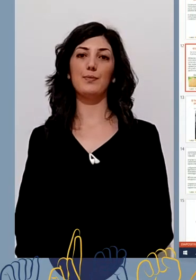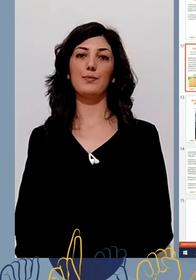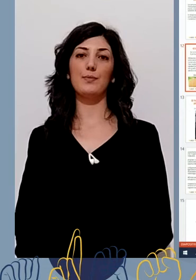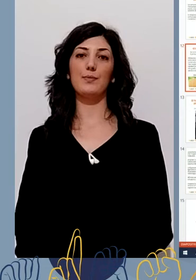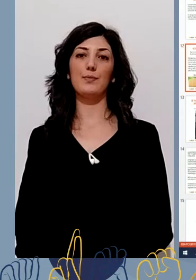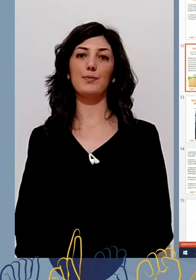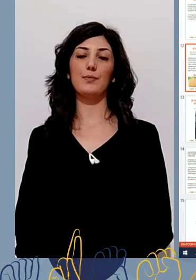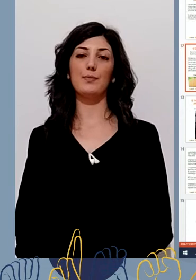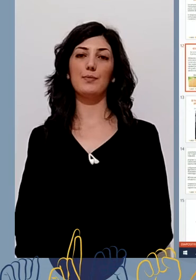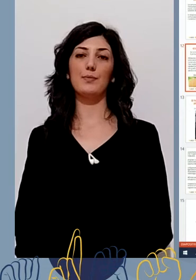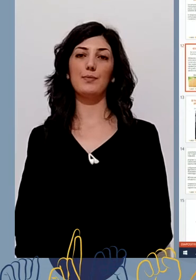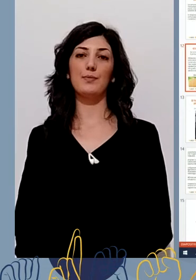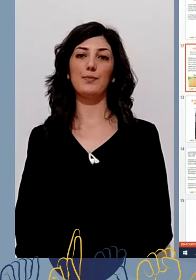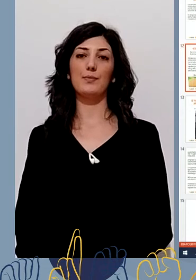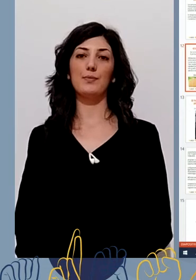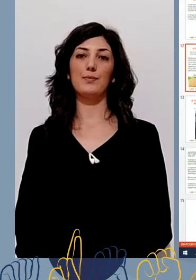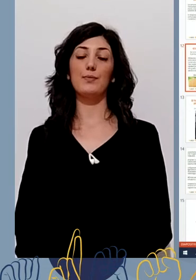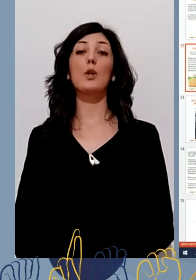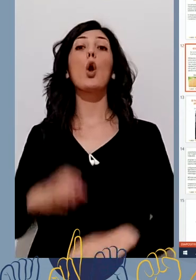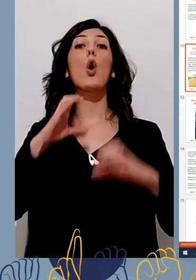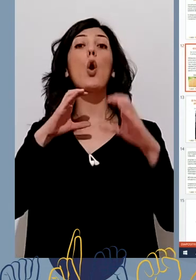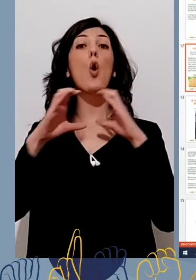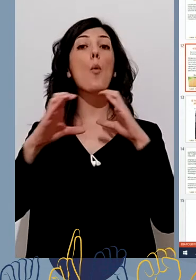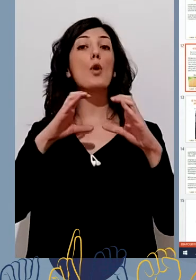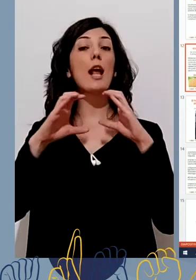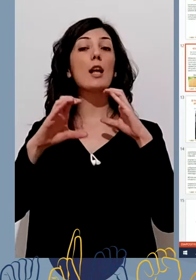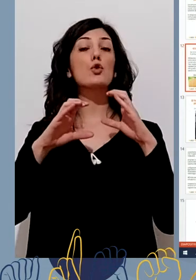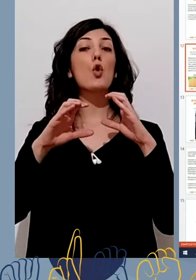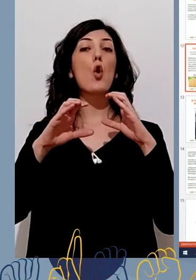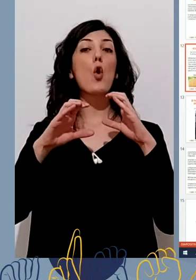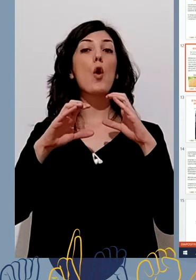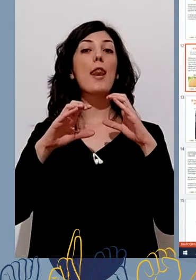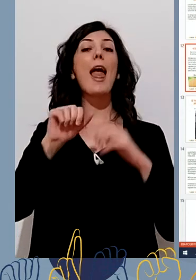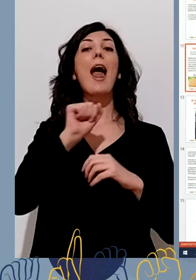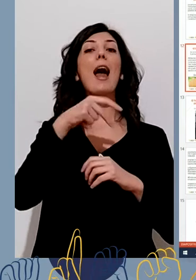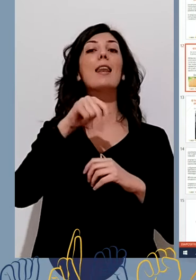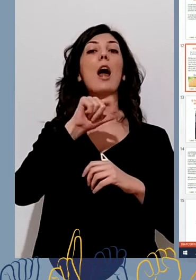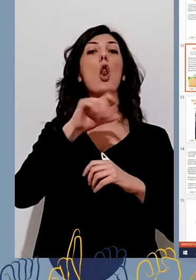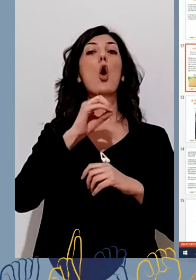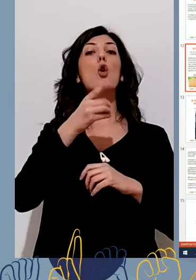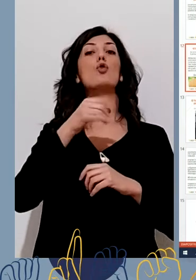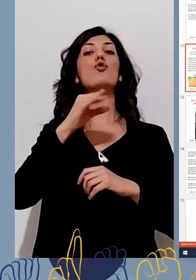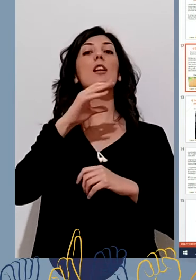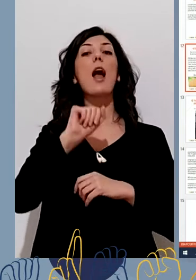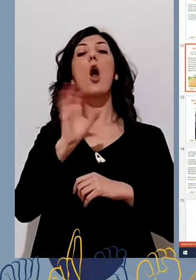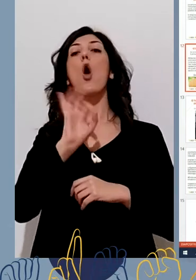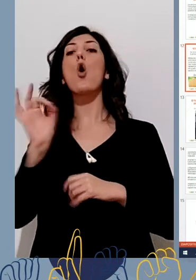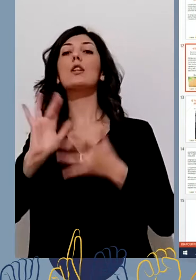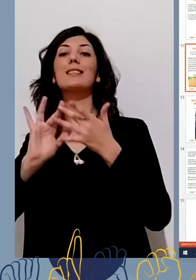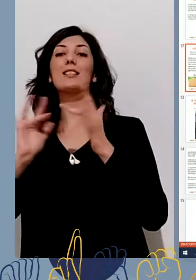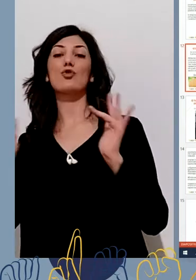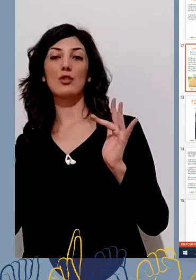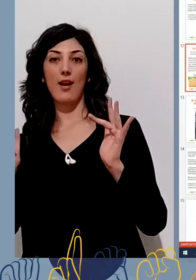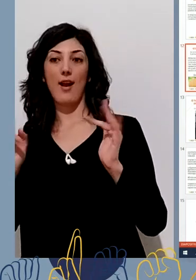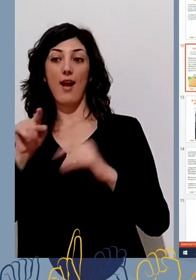è una distinzione tra comunicazione analogica e digitale. Come prima dicevo, la digitale riguarda l'utilizzo